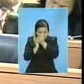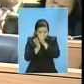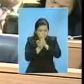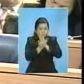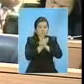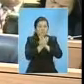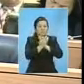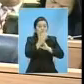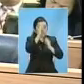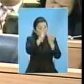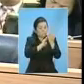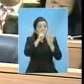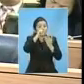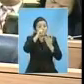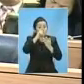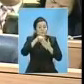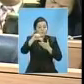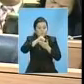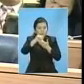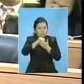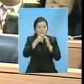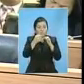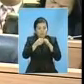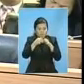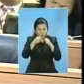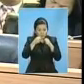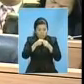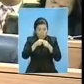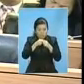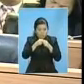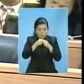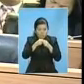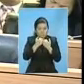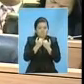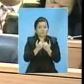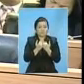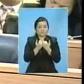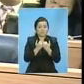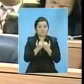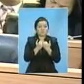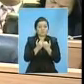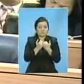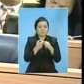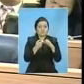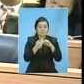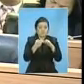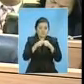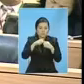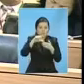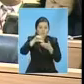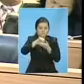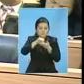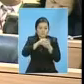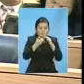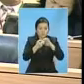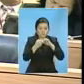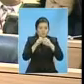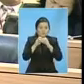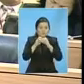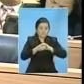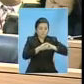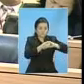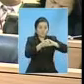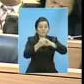าแก้ไขความขัดแย้งตรงนี้ที่เรียกว่า reconciliation ด้วยกัน